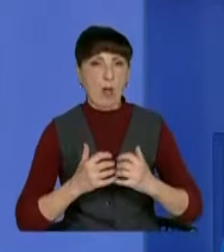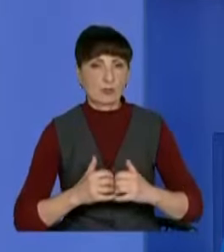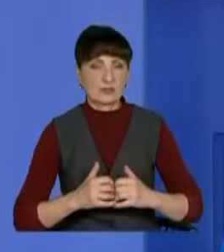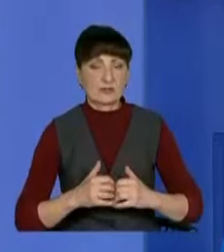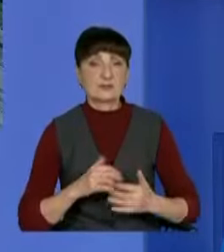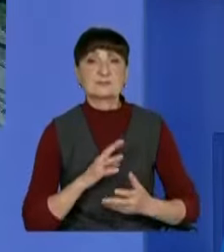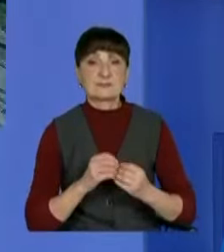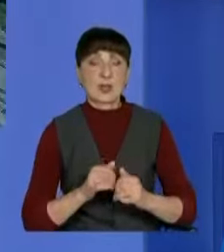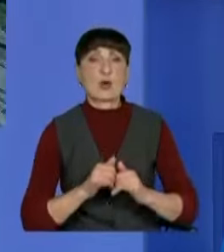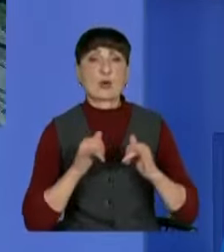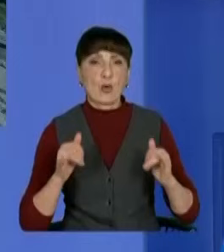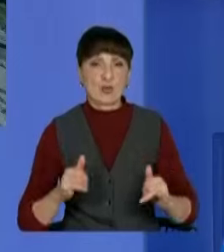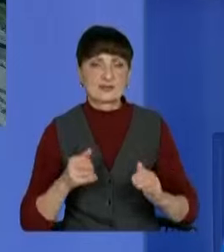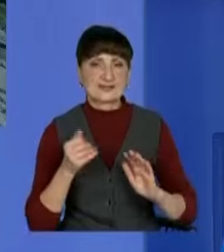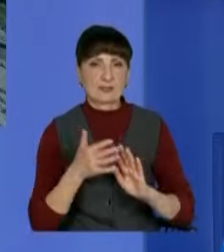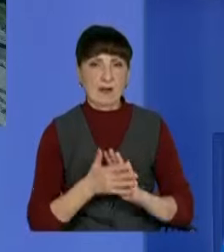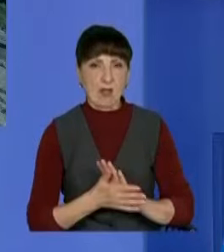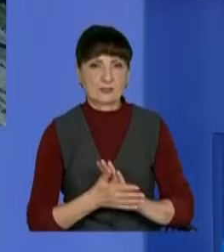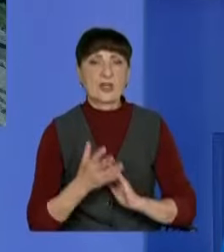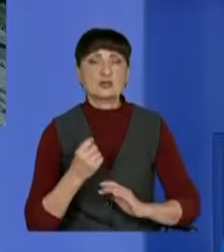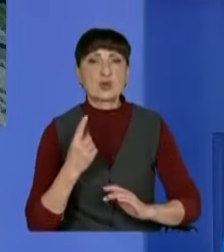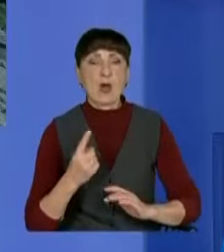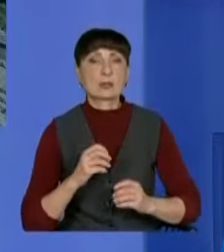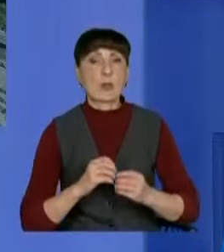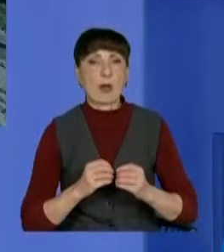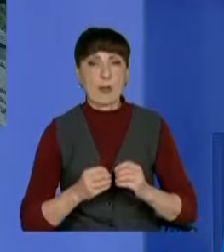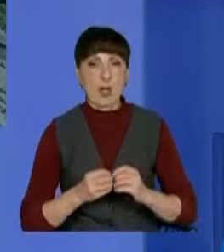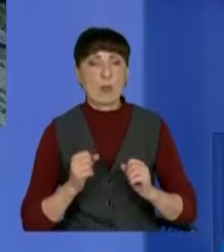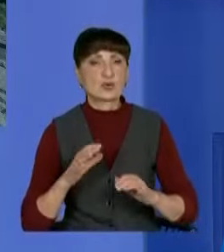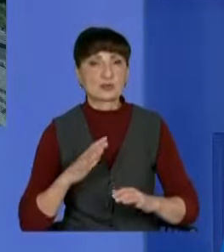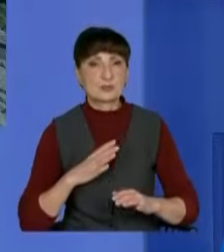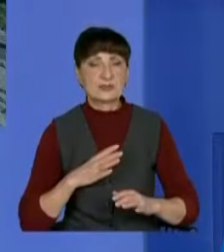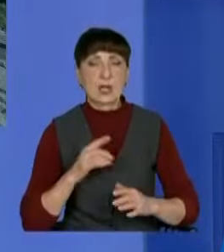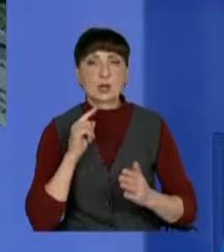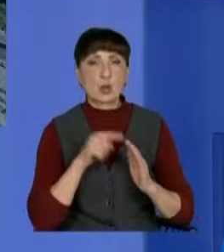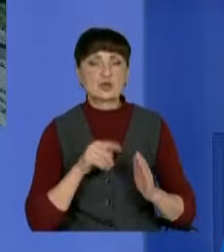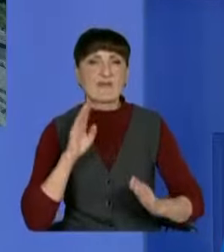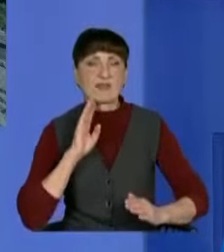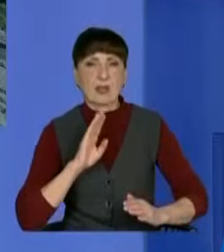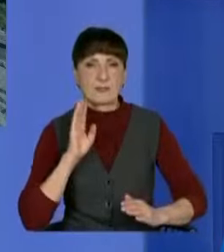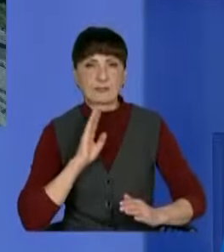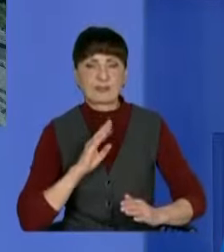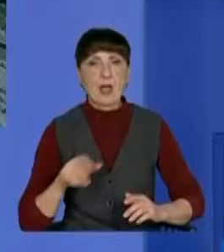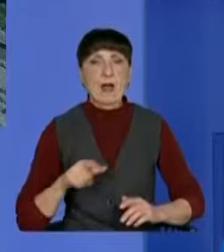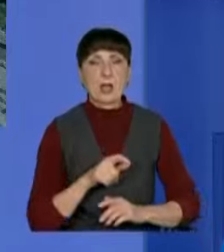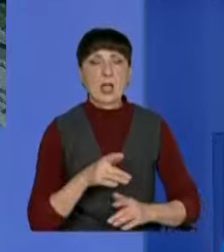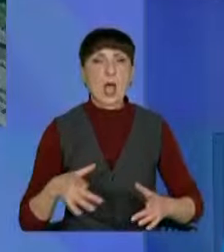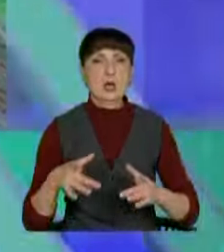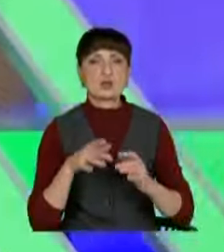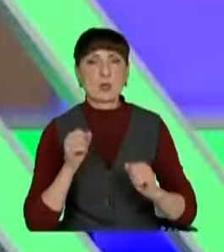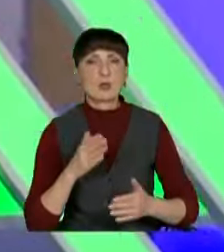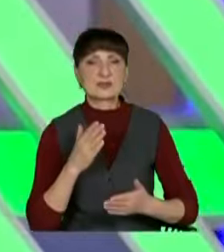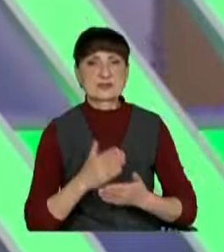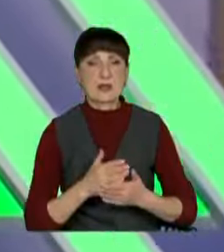приведет к росту операционных затрат. Еще одной существенной проблемой может стать доступ к водным ресурсам. Реки и озера могут